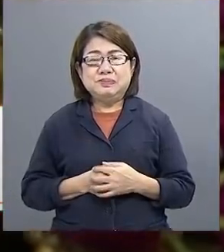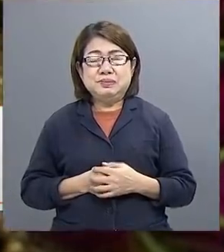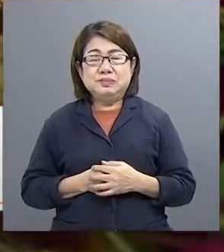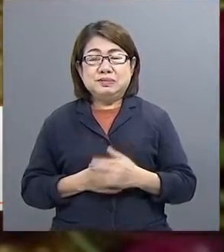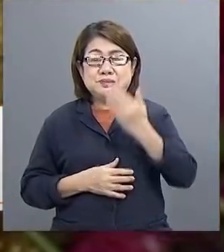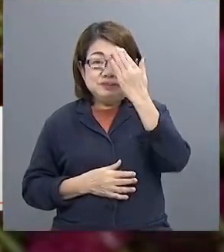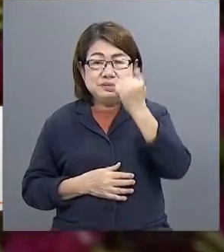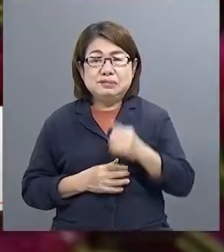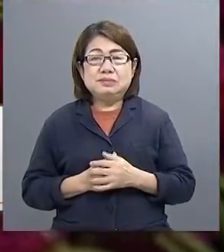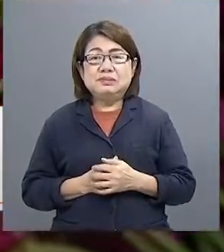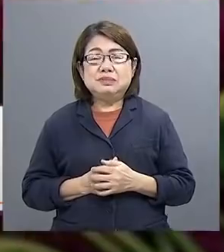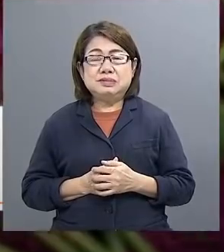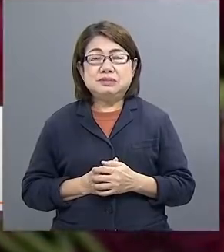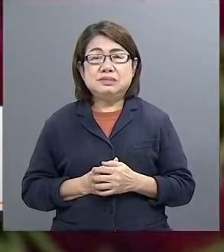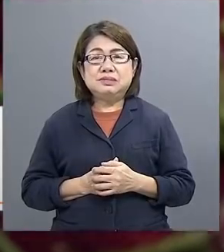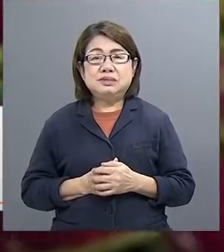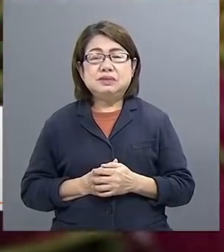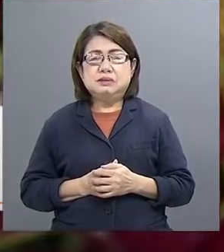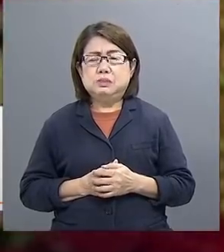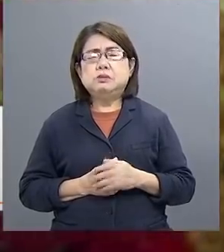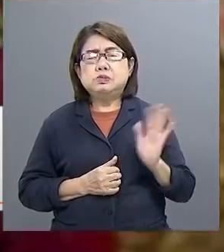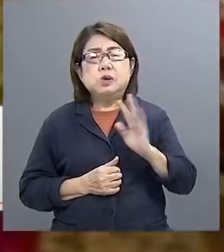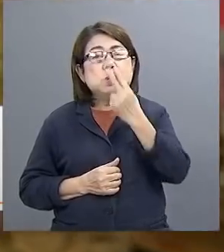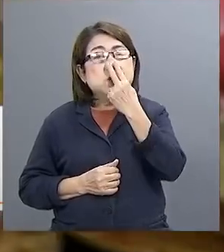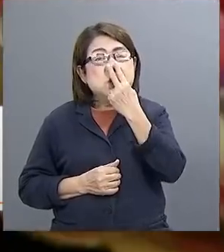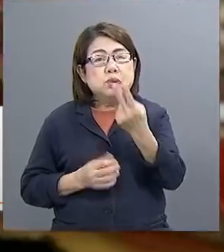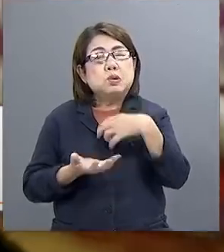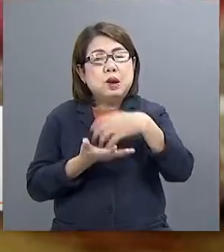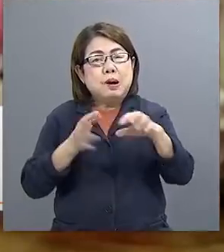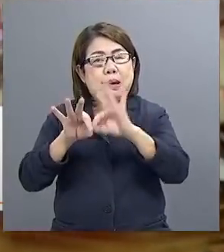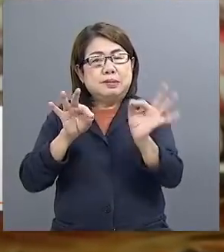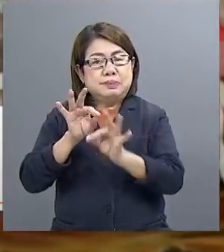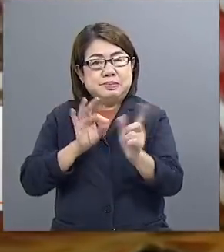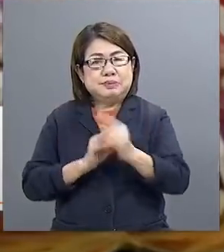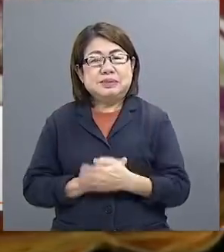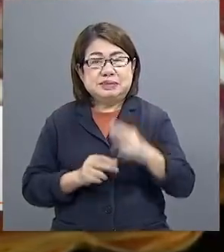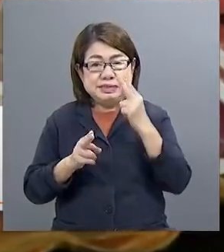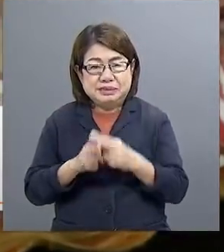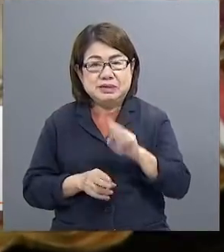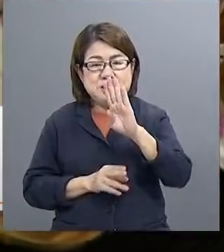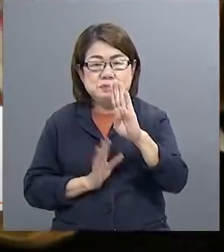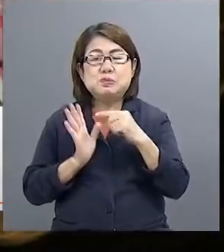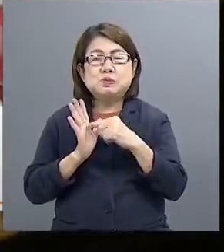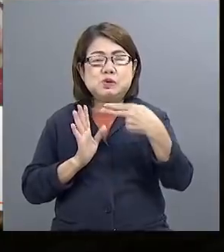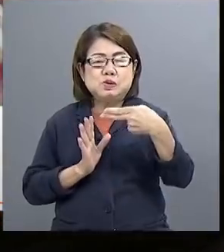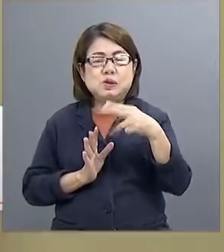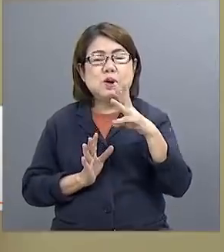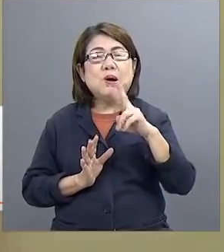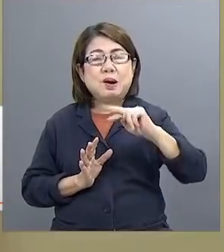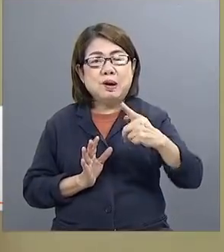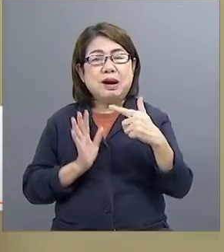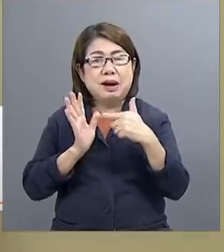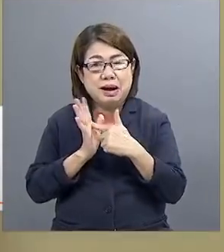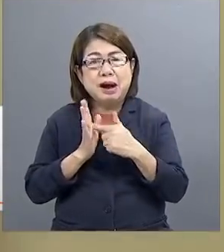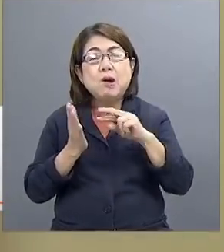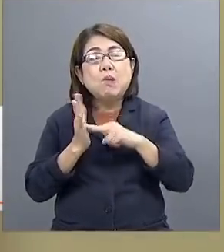ดอกคะอย่าเลยไปดูเนื้อหากันดีกว่าค่ะคนทรงผู้งานดอกไม้สดนั้นในการนำดอกไม้มาคลี่รวมกันจาก